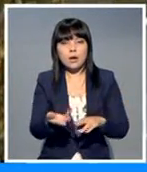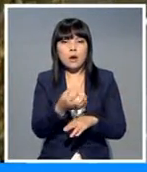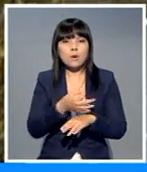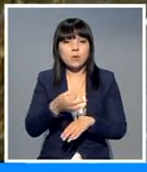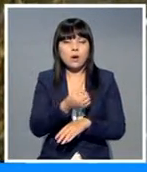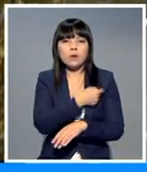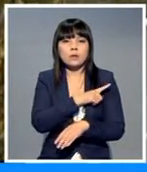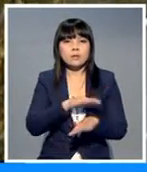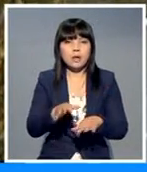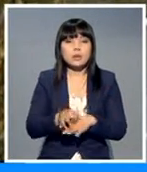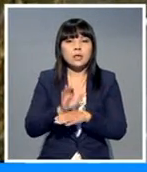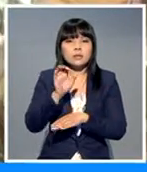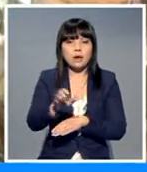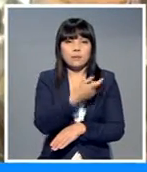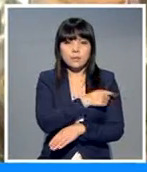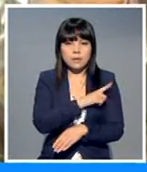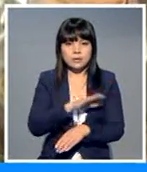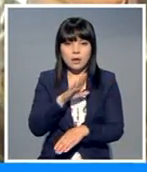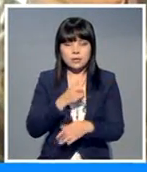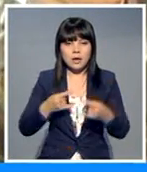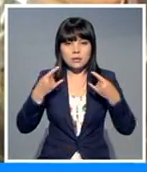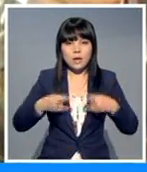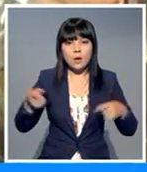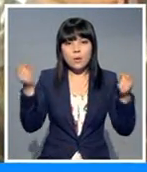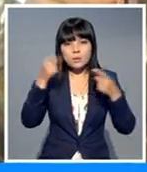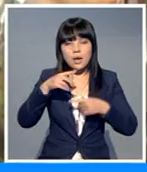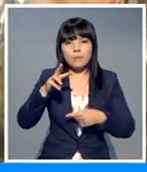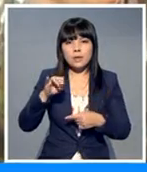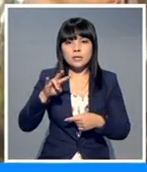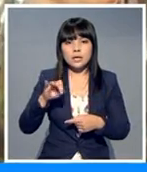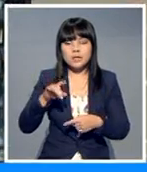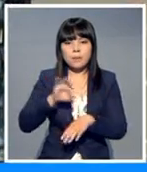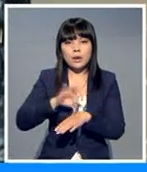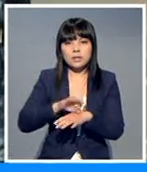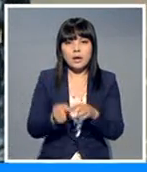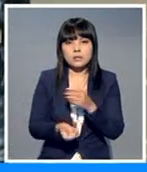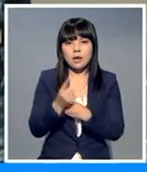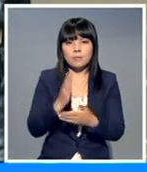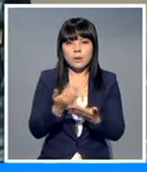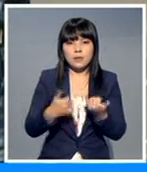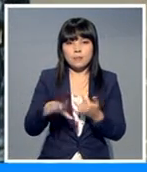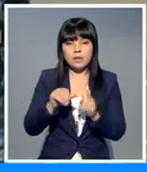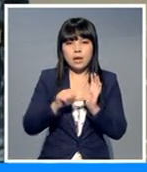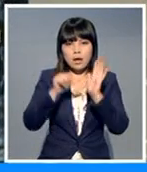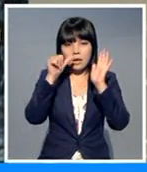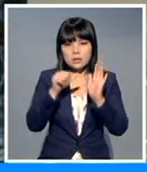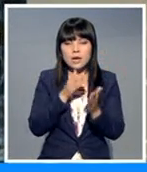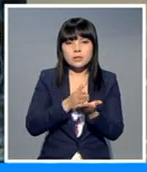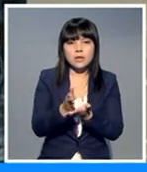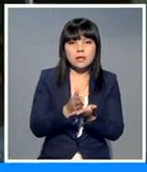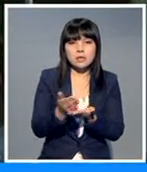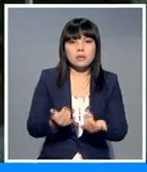ауруханаға жеткізген. Емдеу мекемесінде іріңді менингитке шалдыққан анықталған. Өкінішке орай, борышын өтеп жүргеніне 6 ай ғана болған